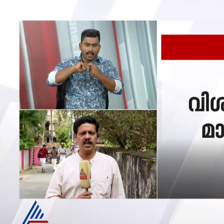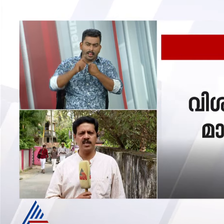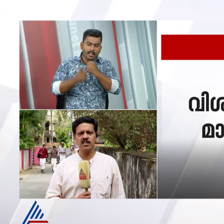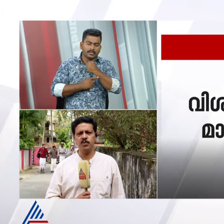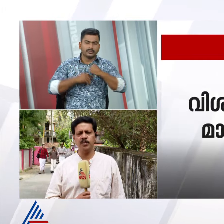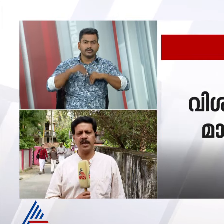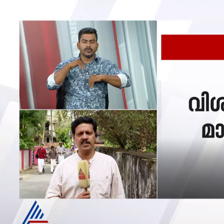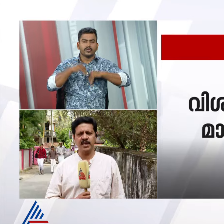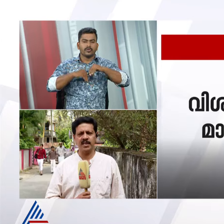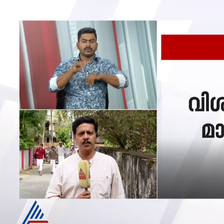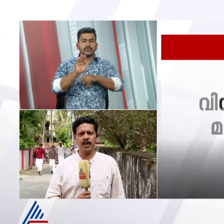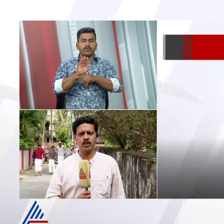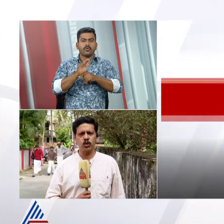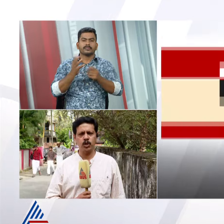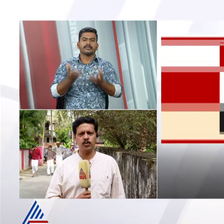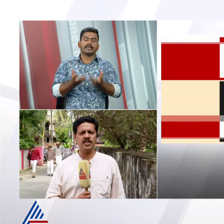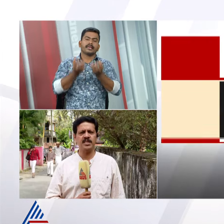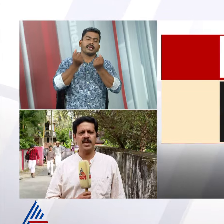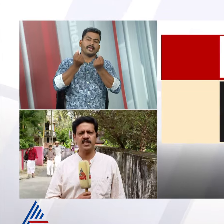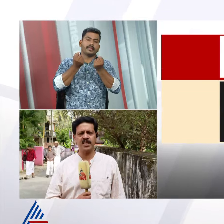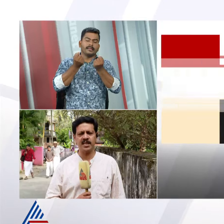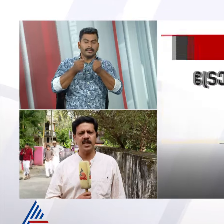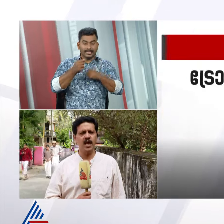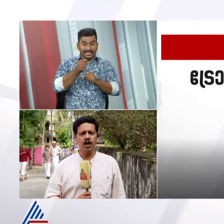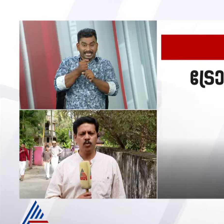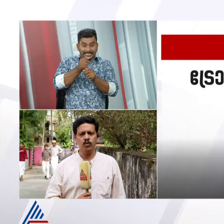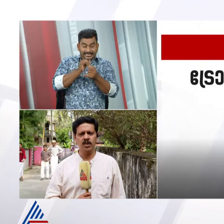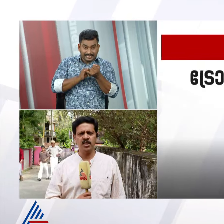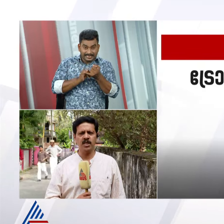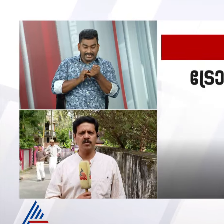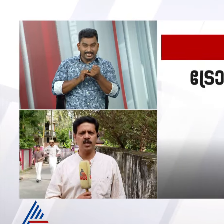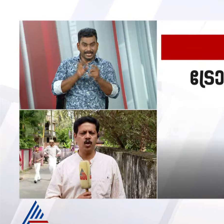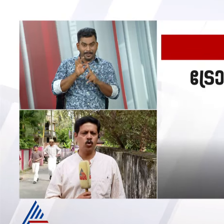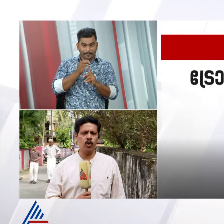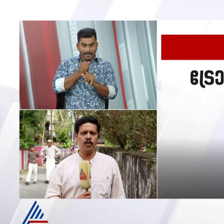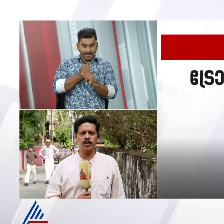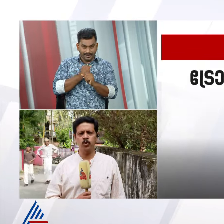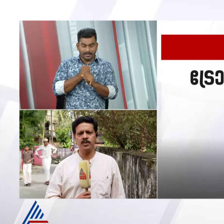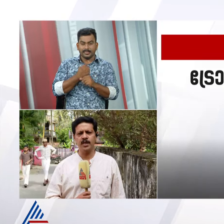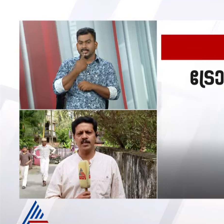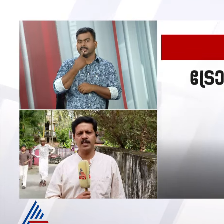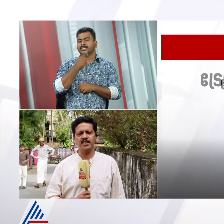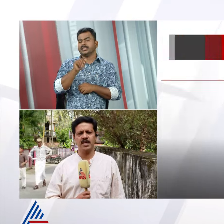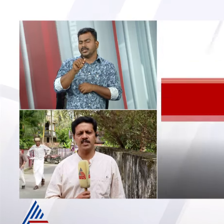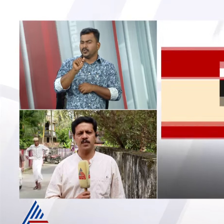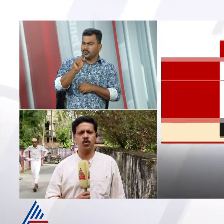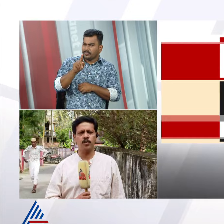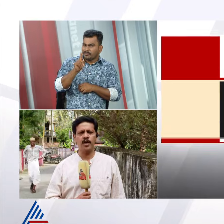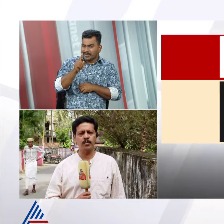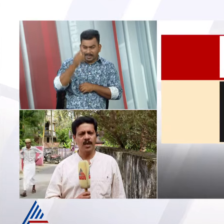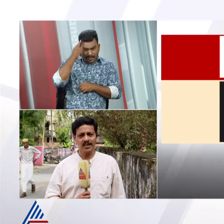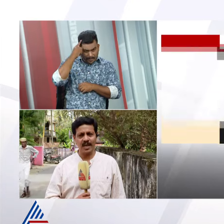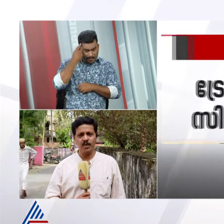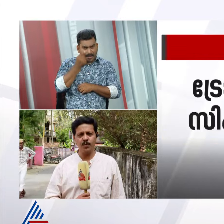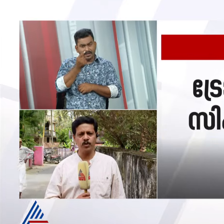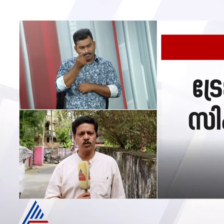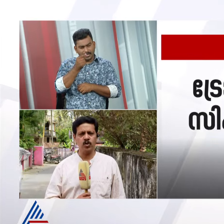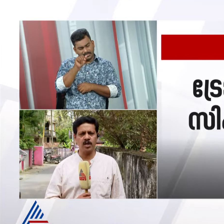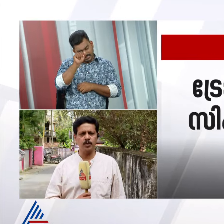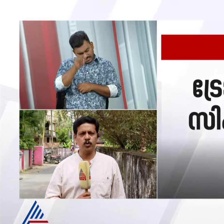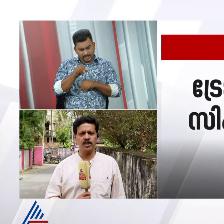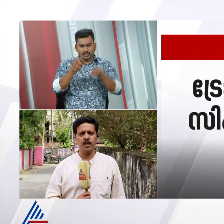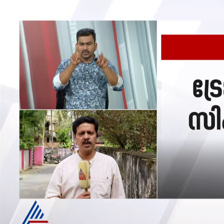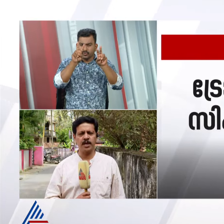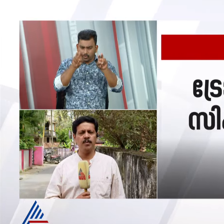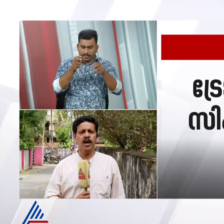നയം, അതല്ല സി പി എമ്മിൻ്റെ അജണ്ട എന്ന് പറഞ്ഞുകൊണ്ടിരിക്കുന്നു. പക്ഷേ ജില്ലാ സെക്രട്ടറി ഒരു മുതിർന്ന നേതാവ് എന്നുള്ള ഒരു ബഹുമാനം പോലും നൽകാതെ കൃഷ്ണദാസിനെ പൂർണ്ണമായിട്ടും തള്ളിപ്പറയുന്നു